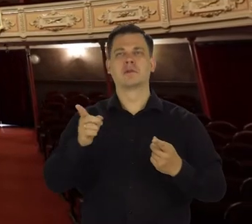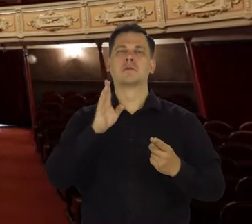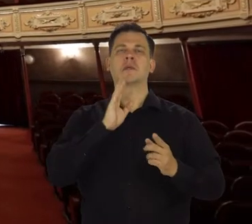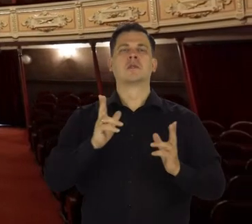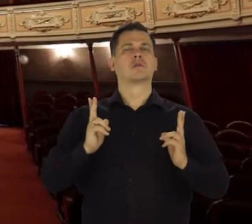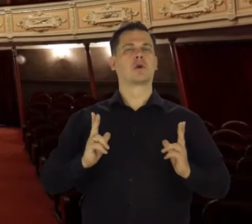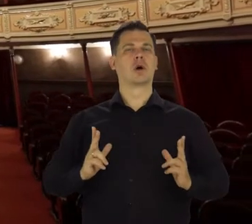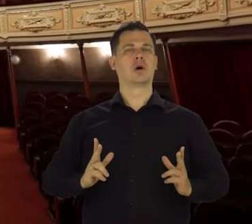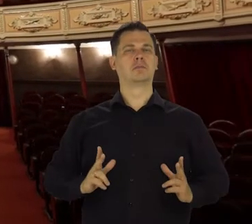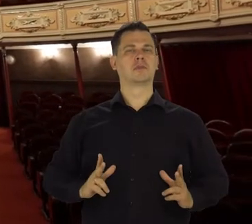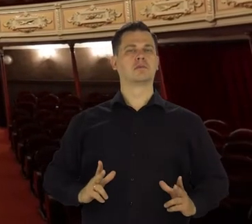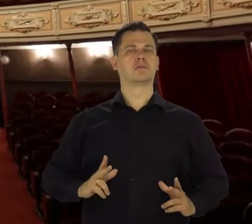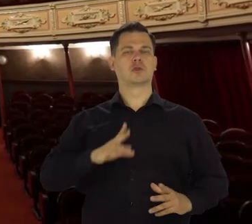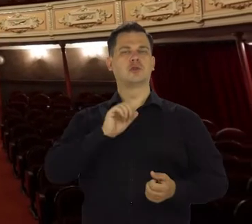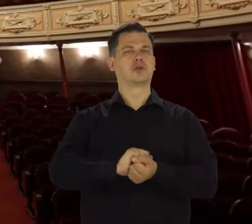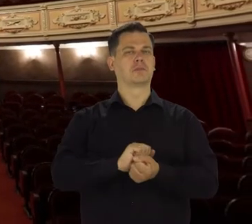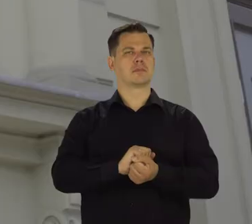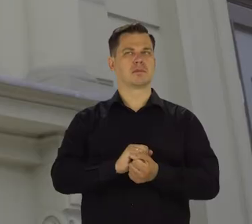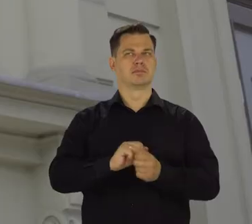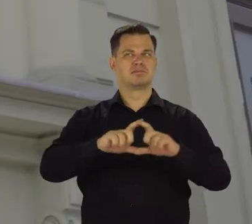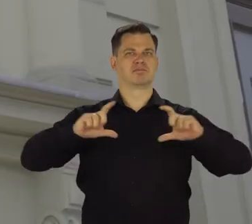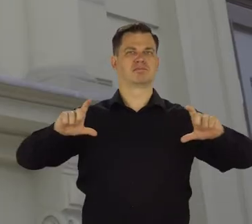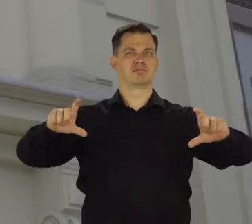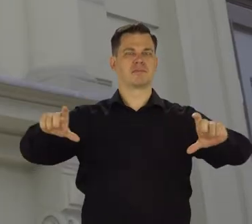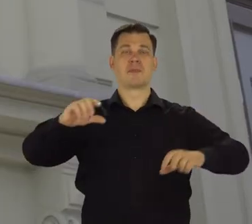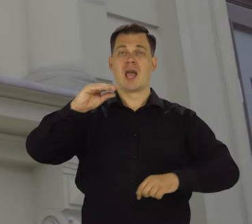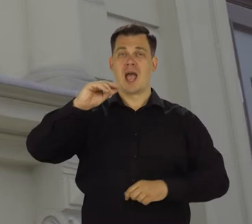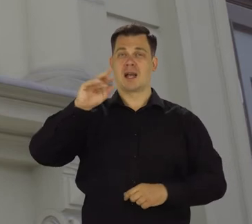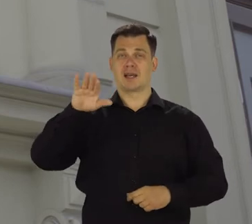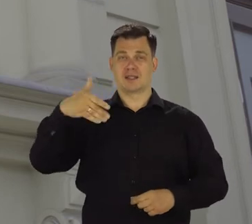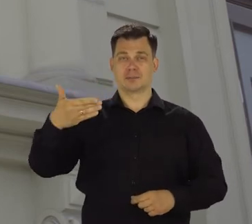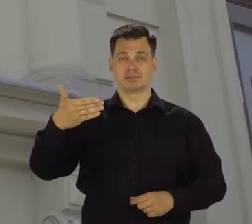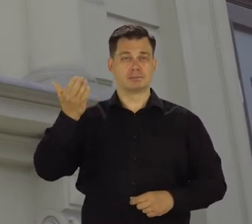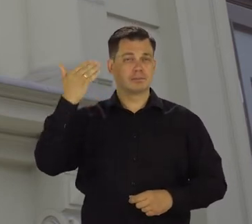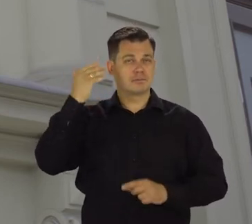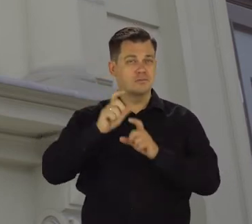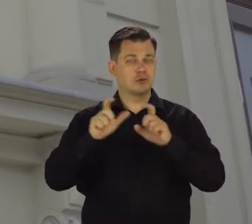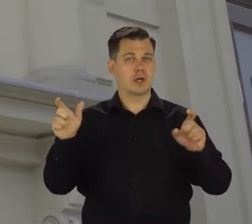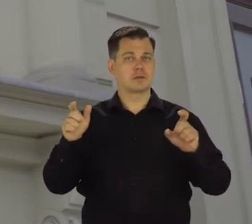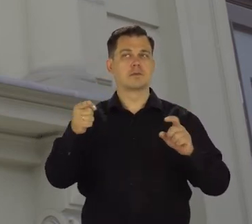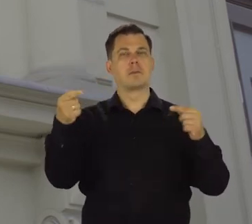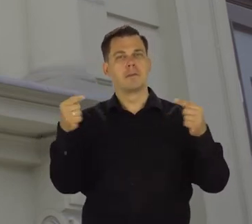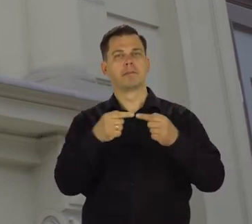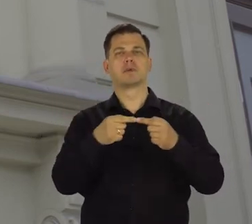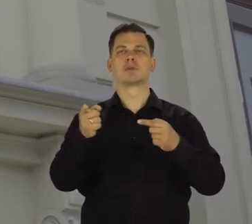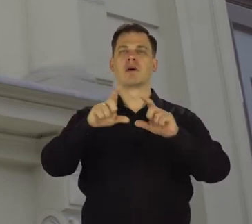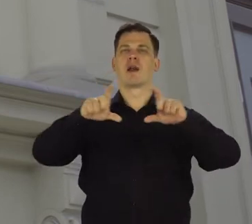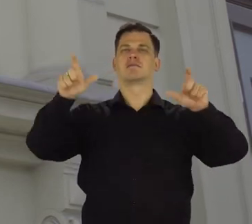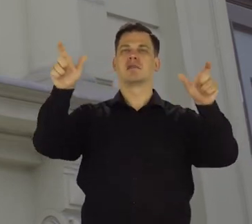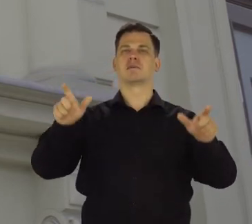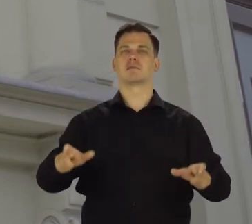można by powiedzieć, bardzo ostentacyjny wyraz architektoniczny. Architektura eklektyczna tego czasu nawiązywała przede wszystkim do